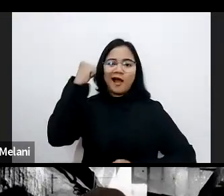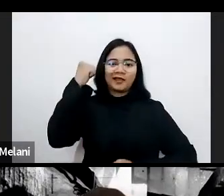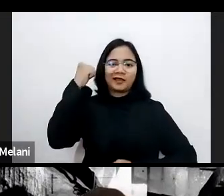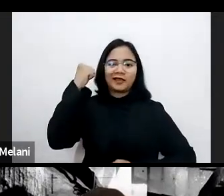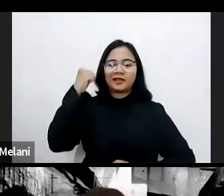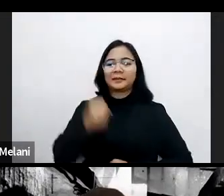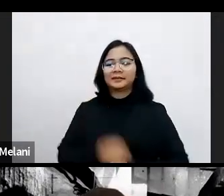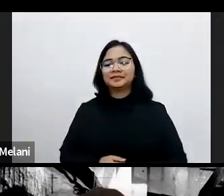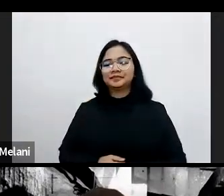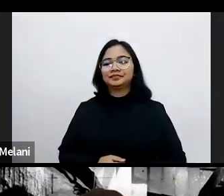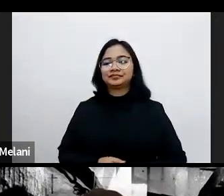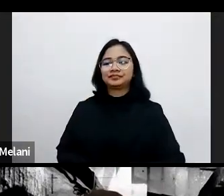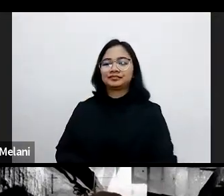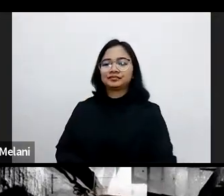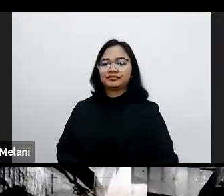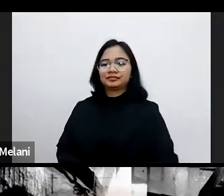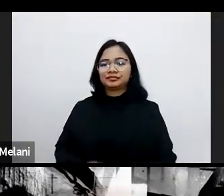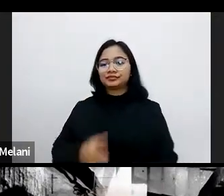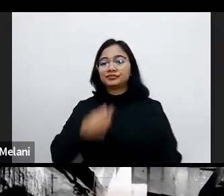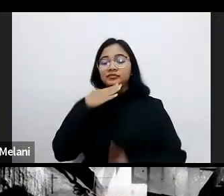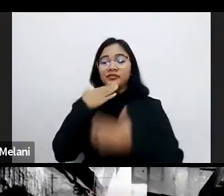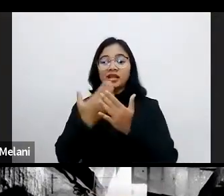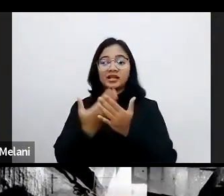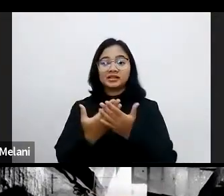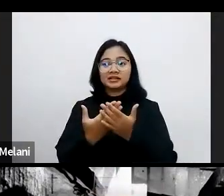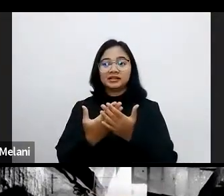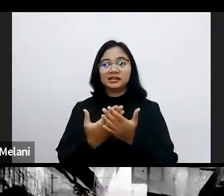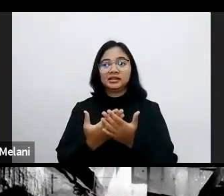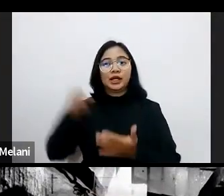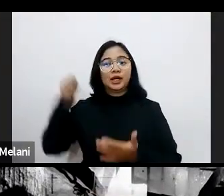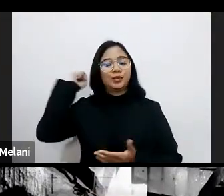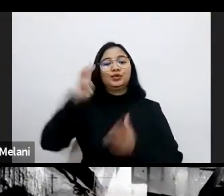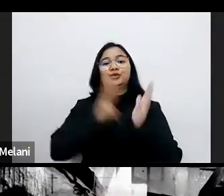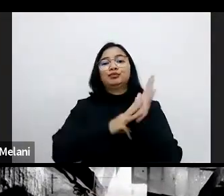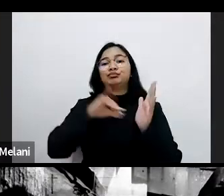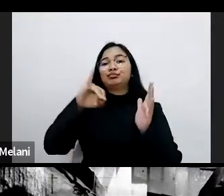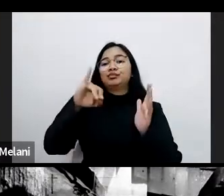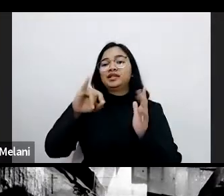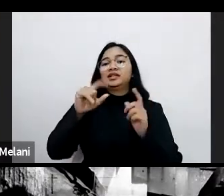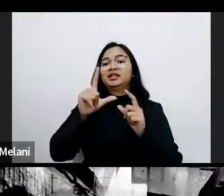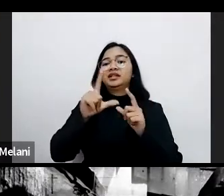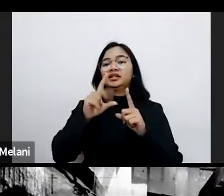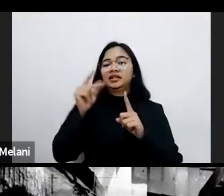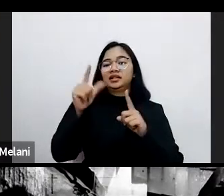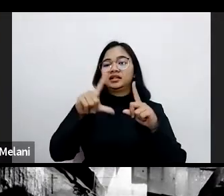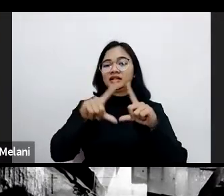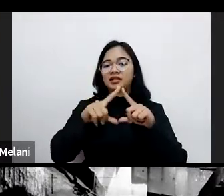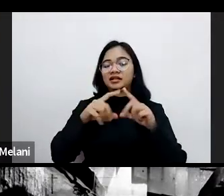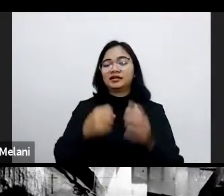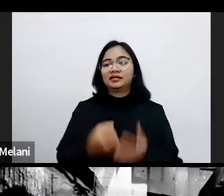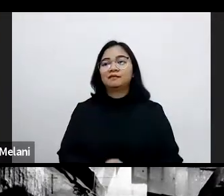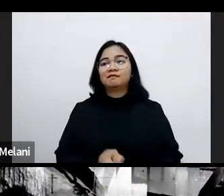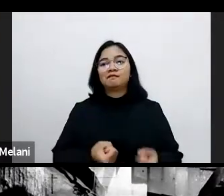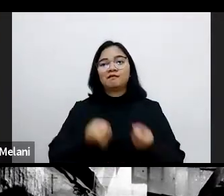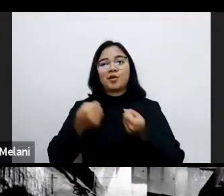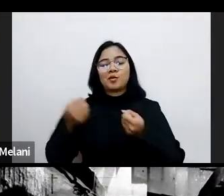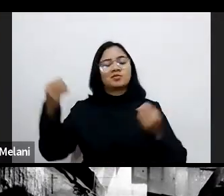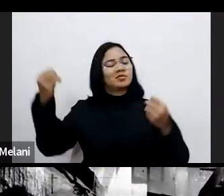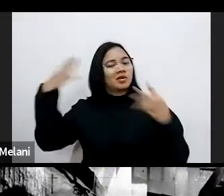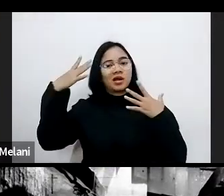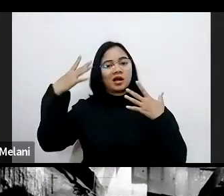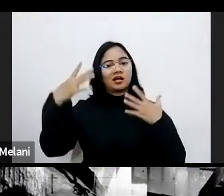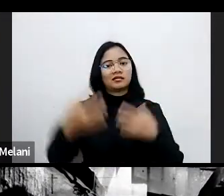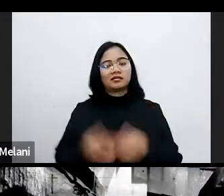Ya, terima kasih Mbak Mira atas masukannya ya. Jadi membawa pencerahan buat kita semua hari ini.